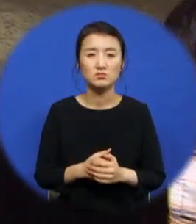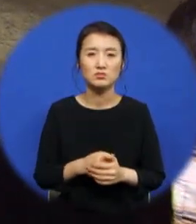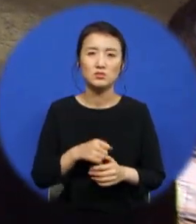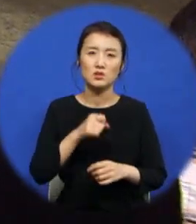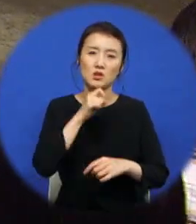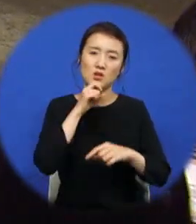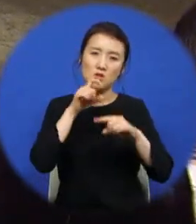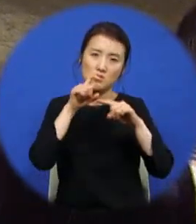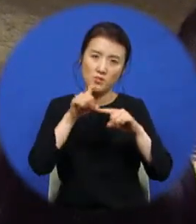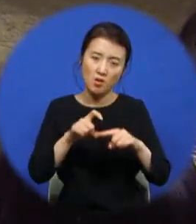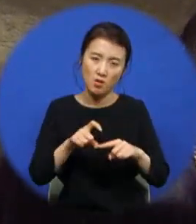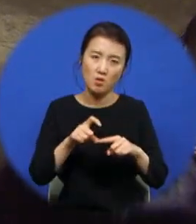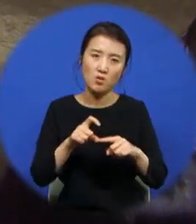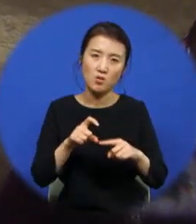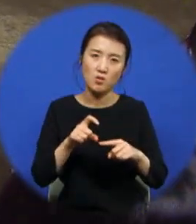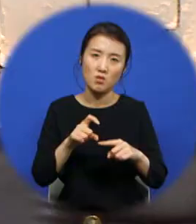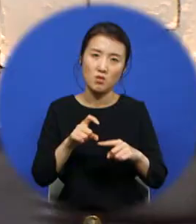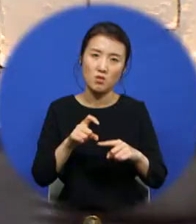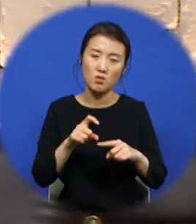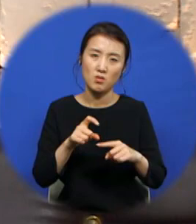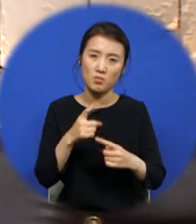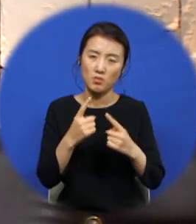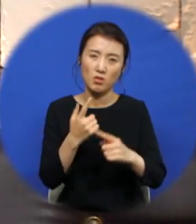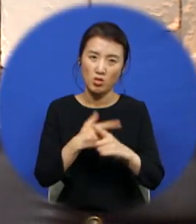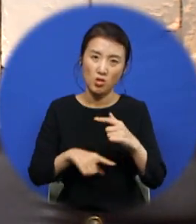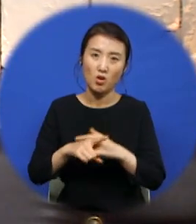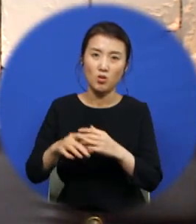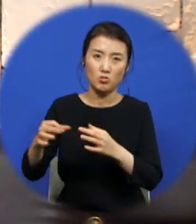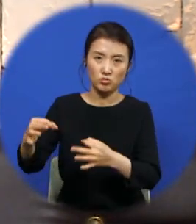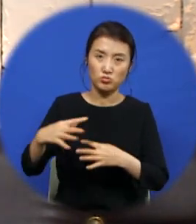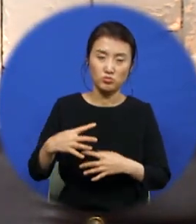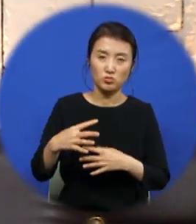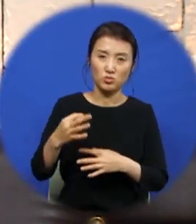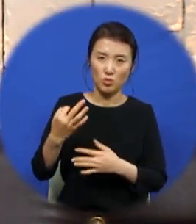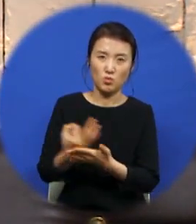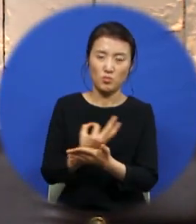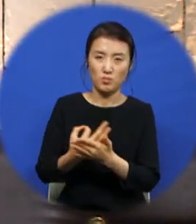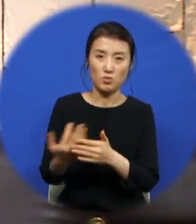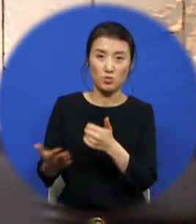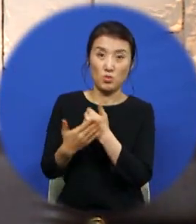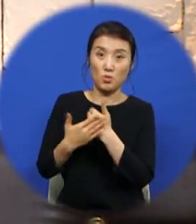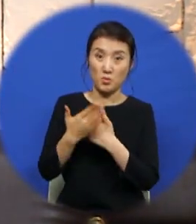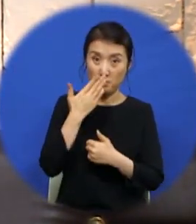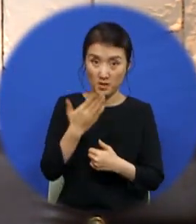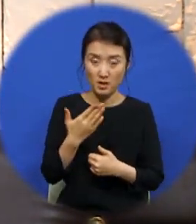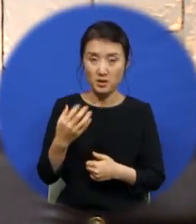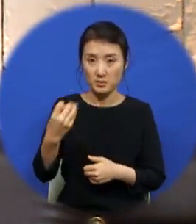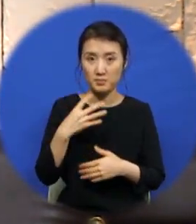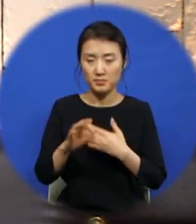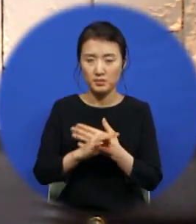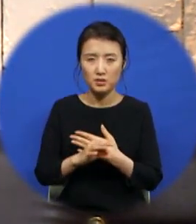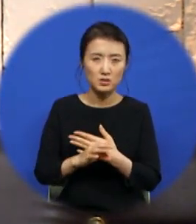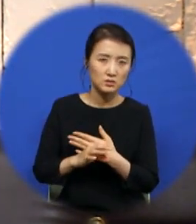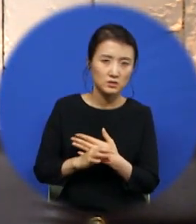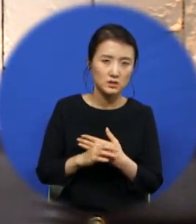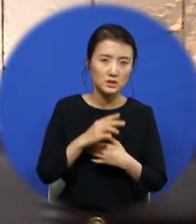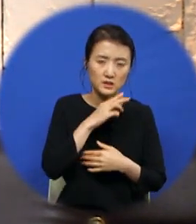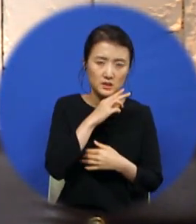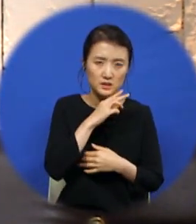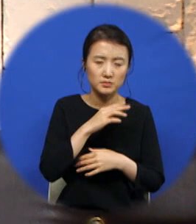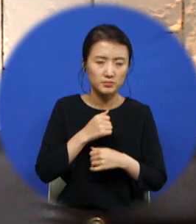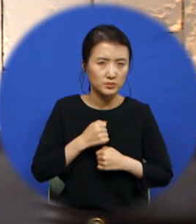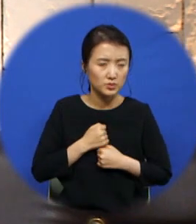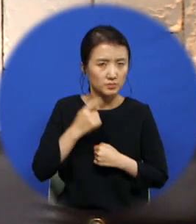쿨 씬 더 많은 것을 주겠다고 이렇게 하면 항상 뭐 해 본다 의심을 해보아야 되고 경제 해야 되는 거죠